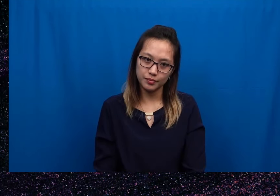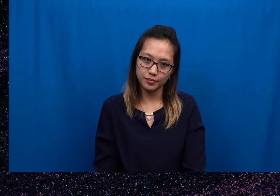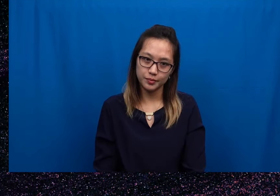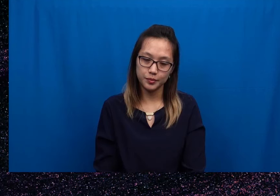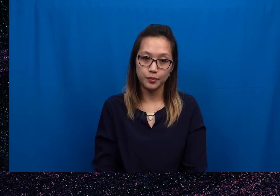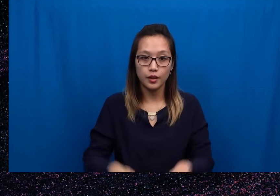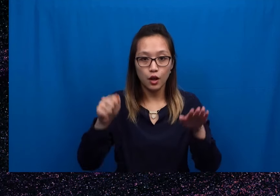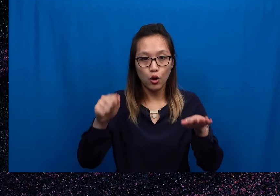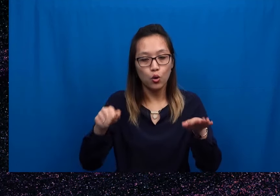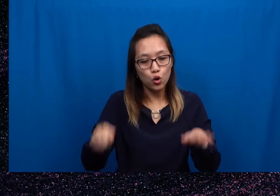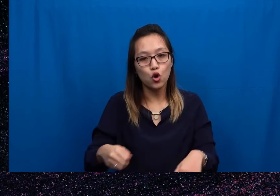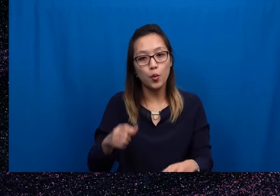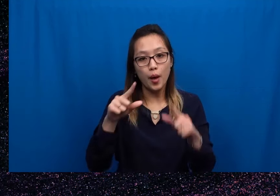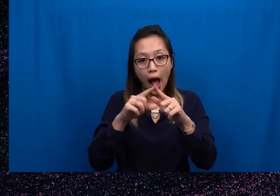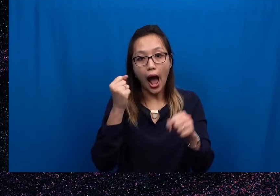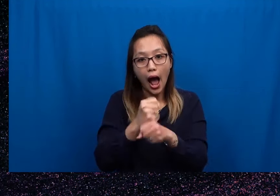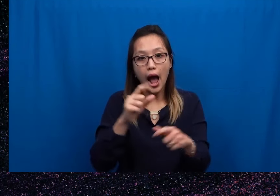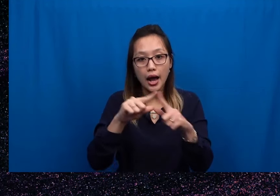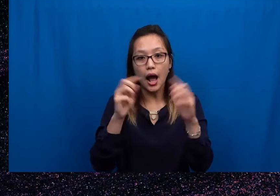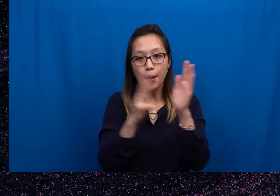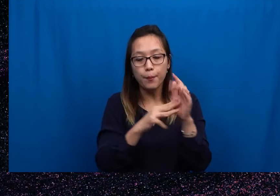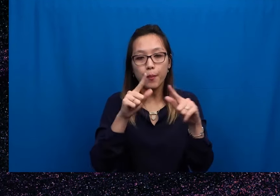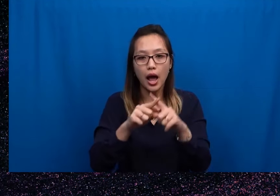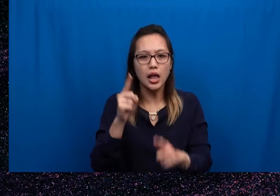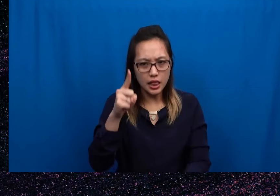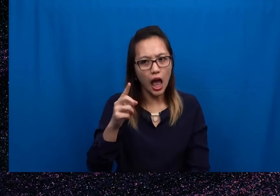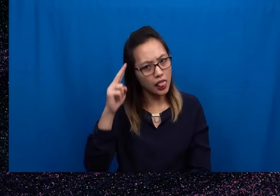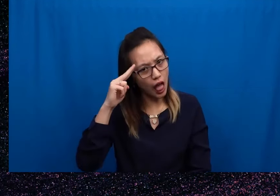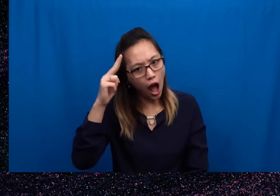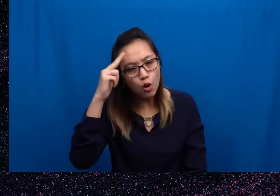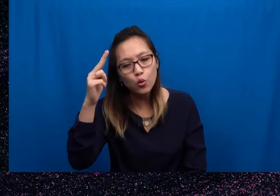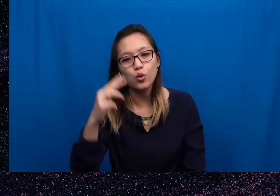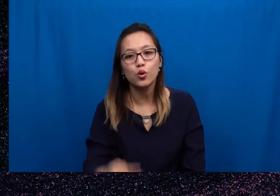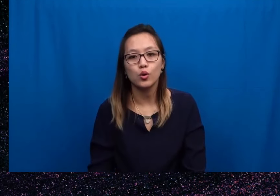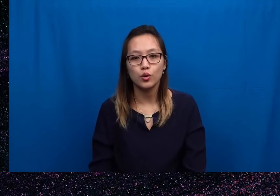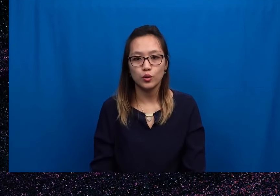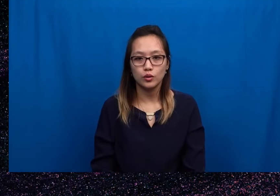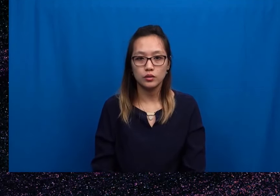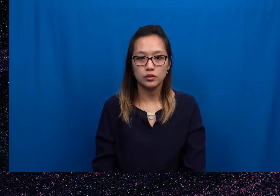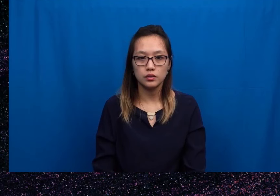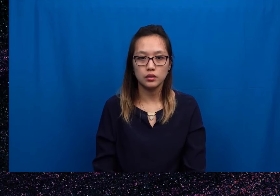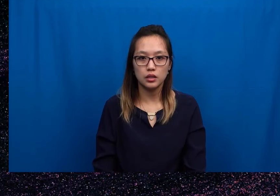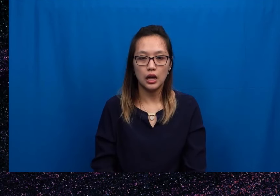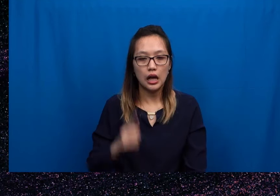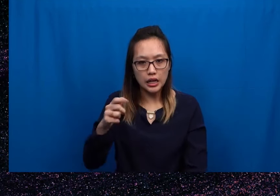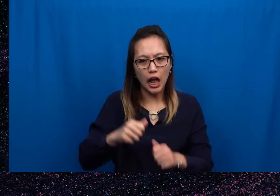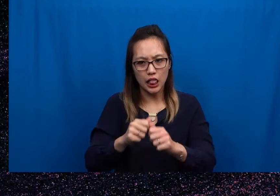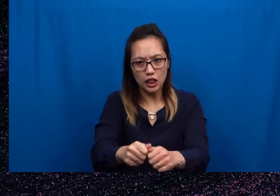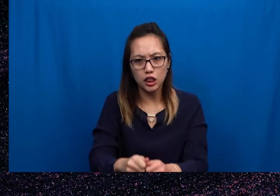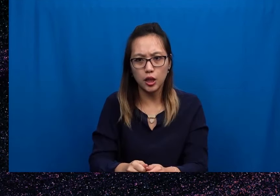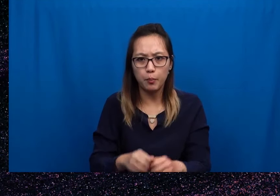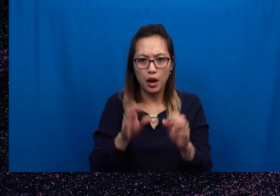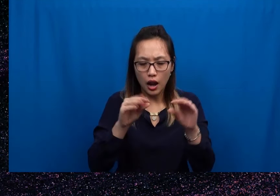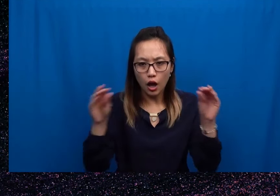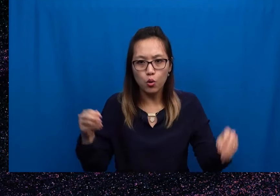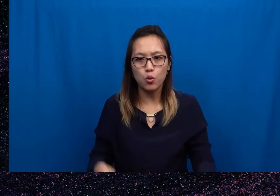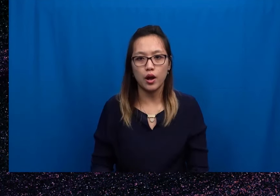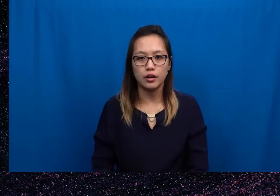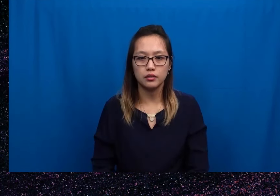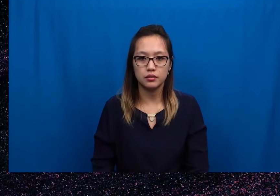Hukum agama dia tahu, sudah berkata jangan. Dan dia ingin lakukan seperti yang diperintahkan oleh